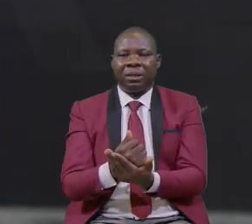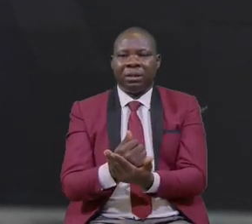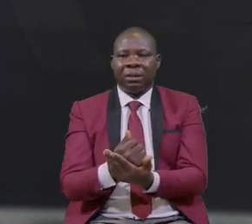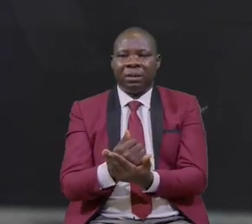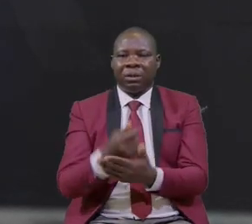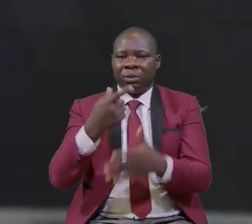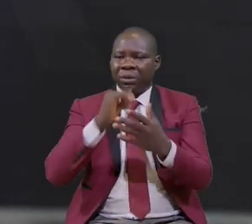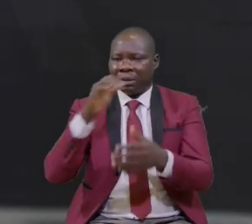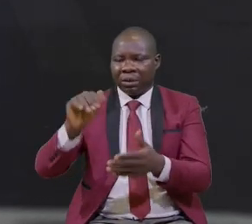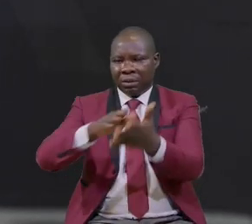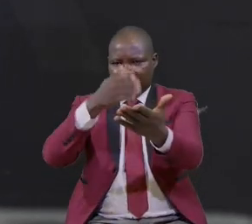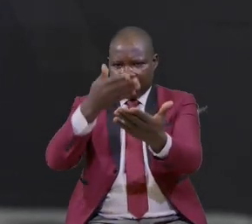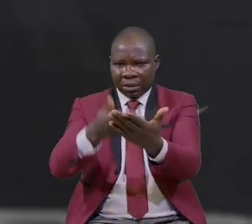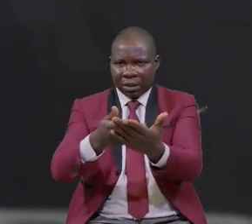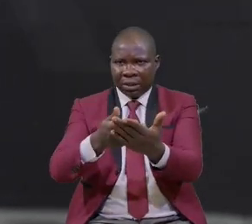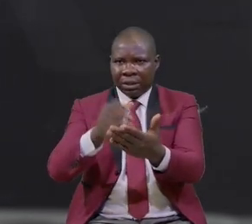C'est quoi un miracle?